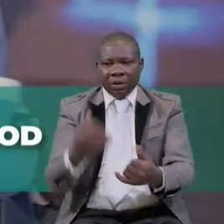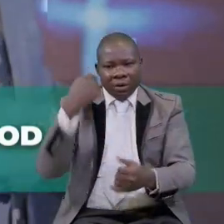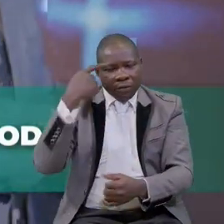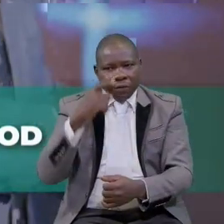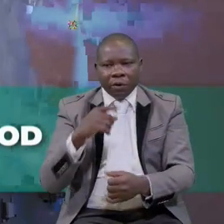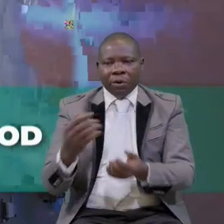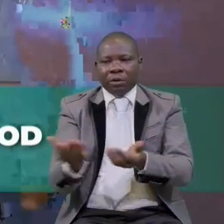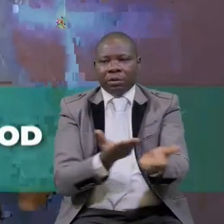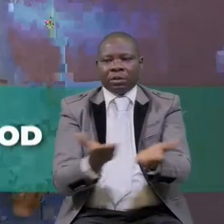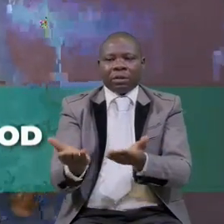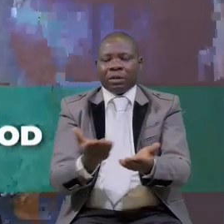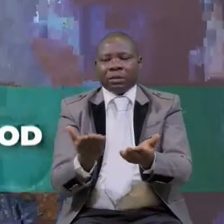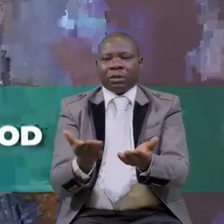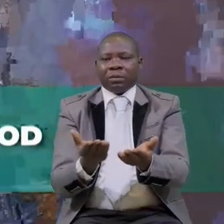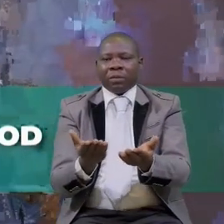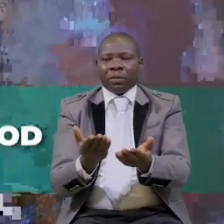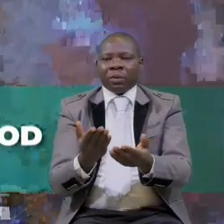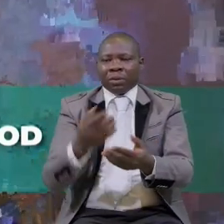pour le service.